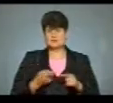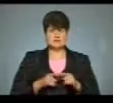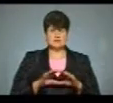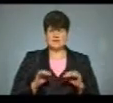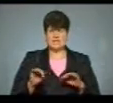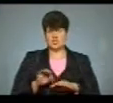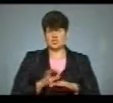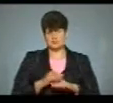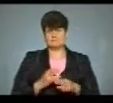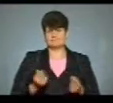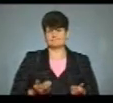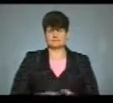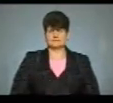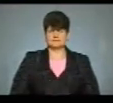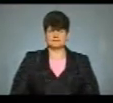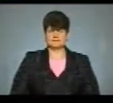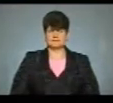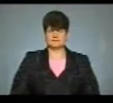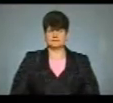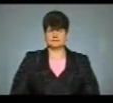і жінка, звичайно.